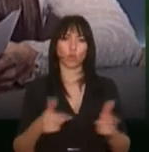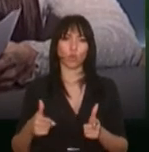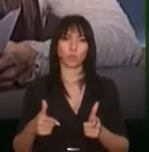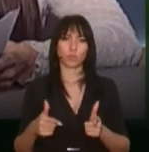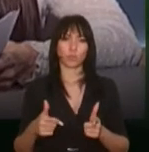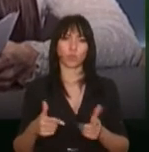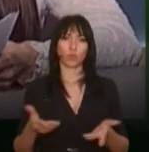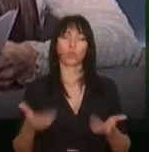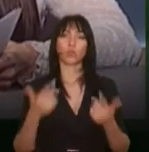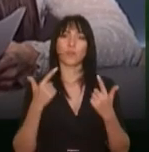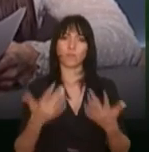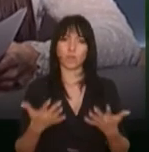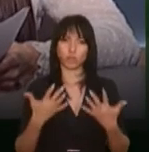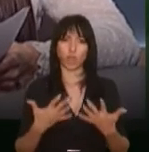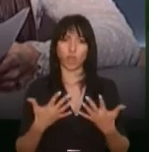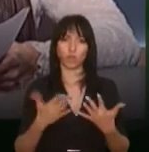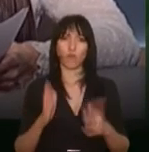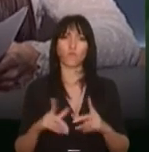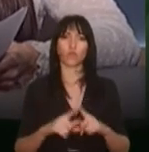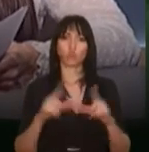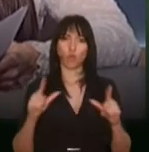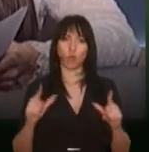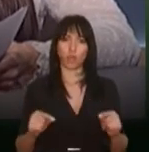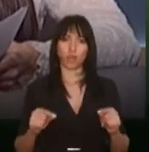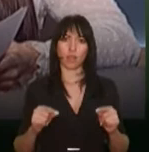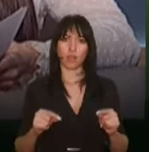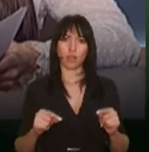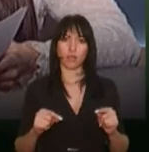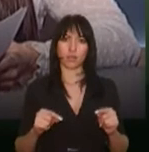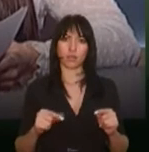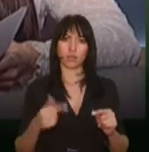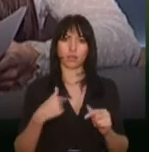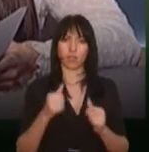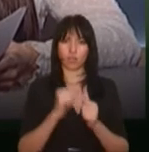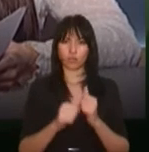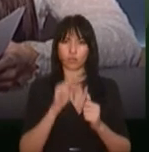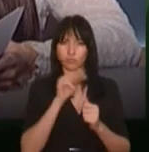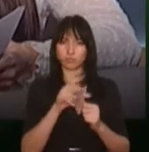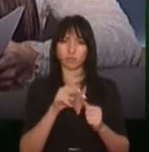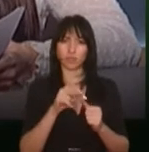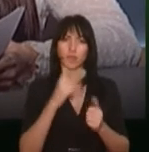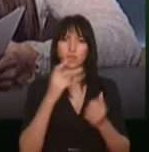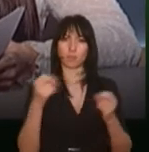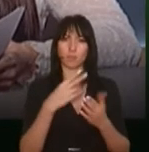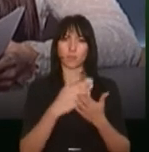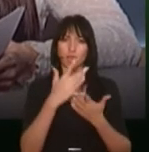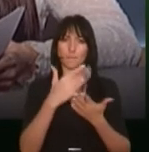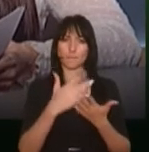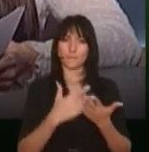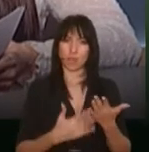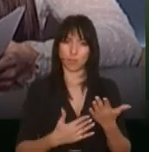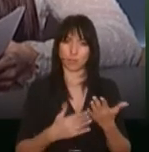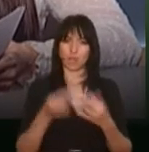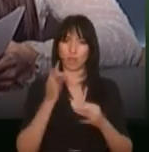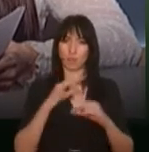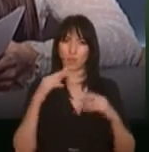Ну, звичайно, у школах є законодавчо закріплений перелік медикаментів, який має бути, і